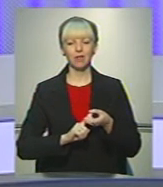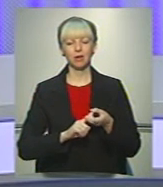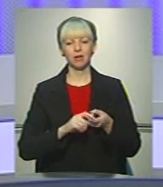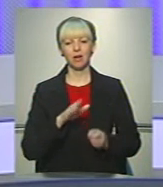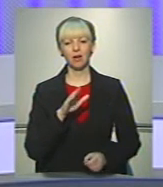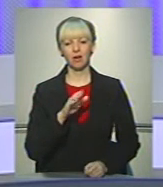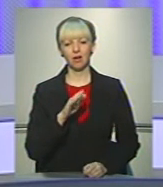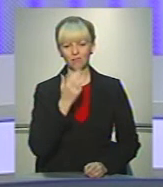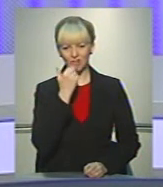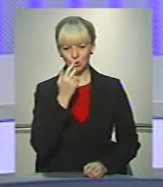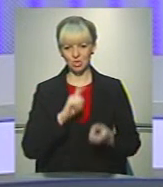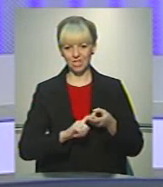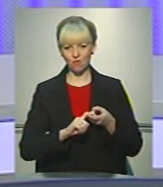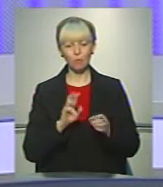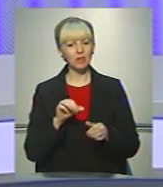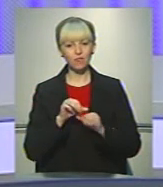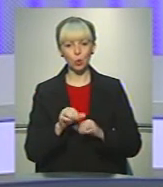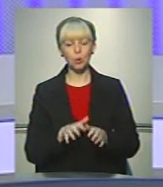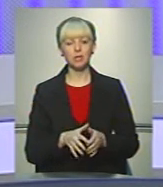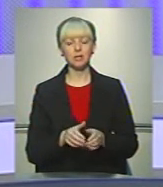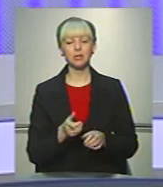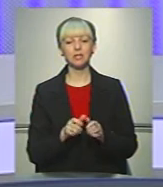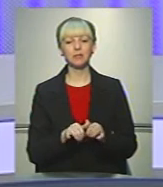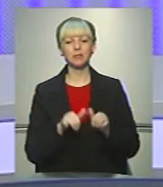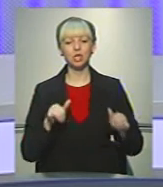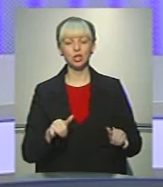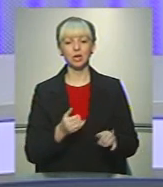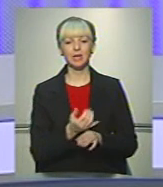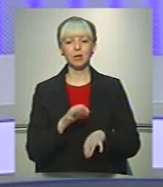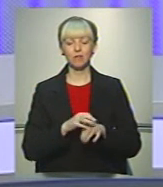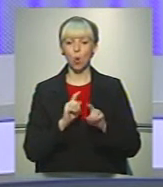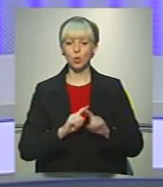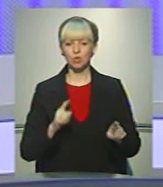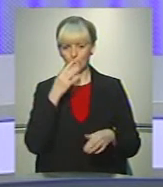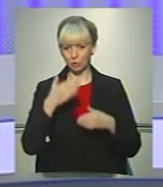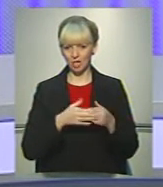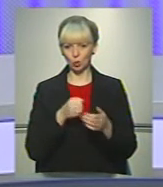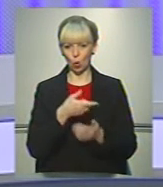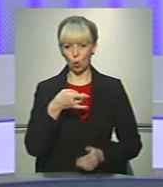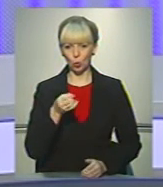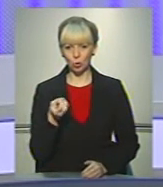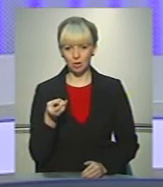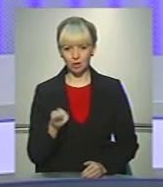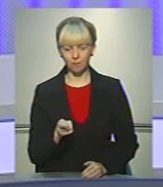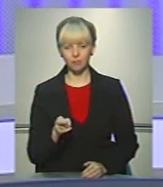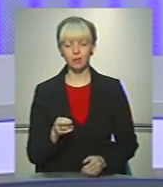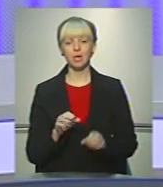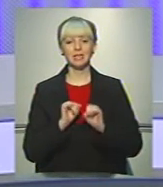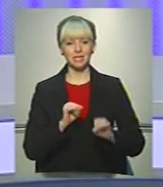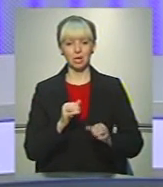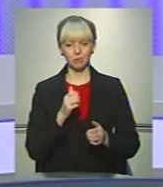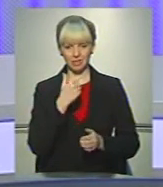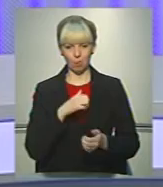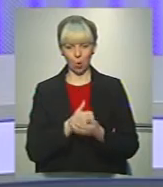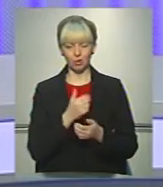респіраторних вірусних захворювань. Проте не виключають збільшення кількості захворілих, особливо ближче до грудня. Убезпечити себе від